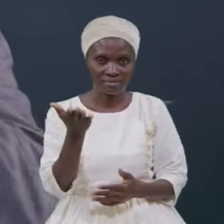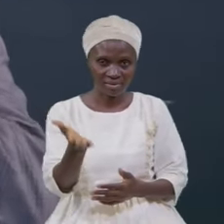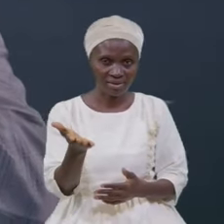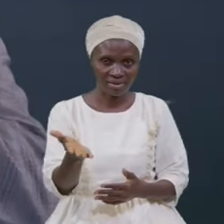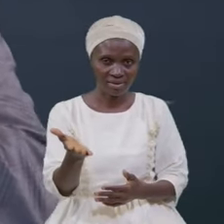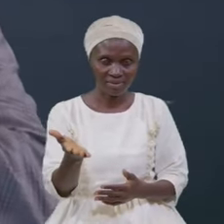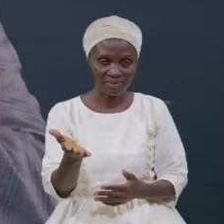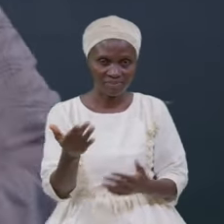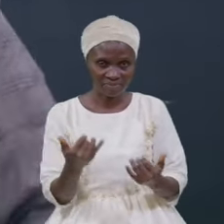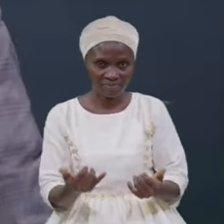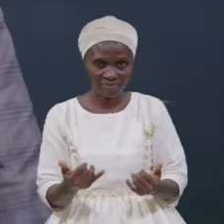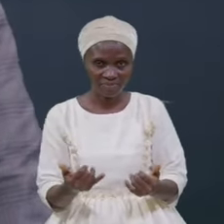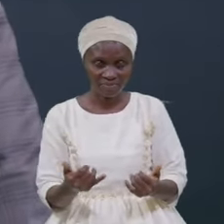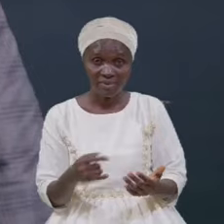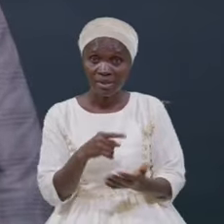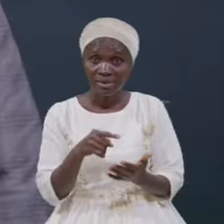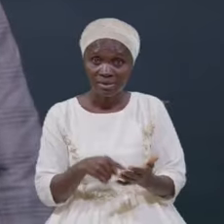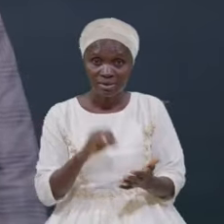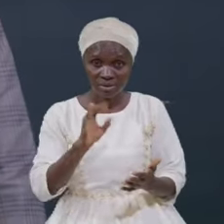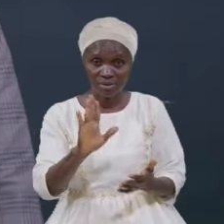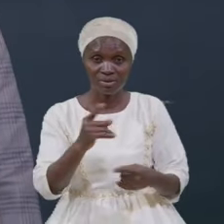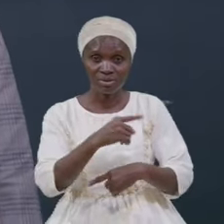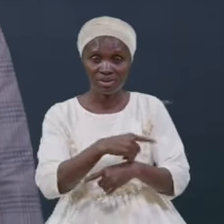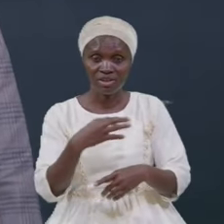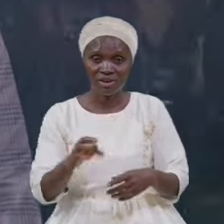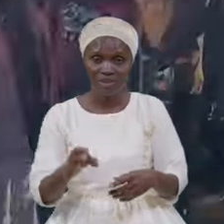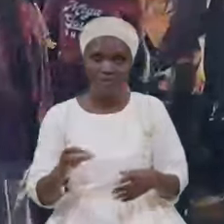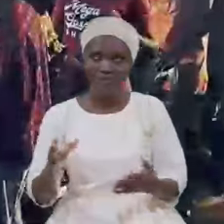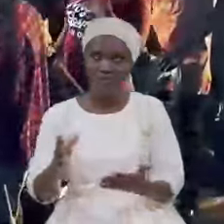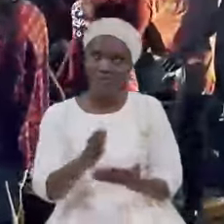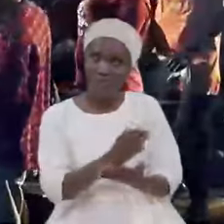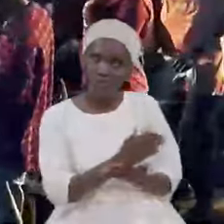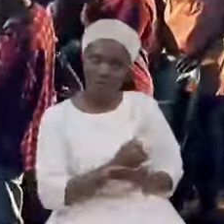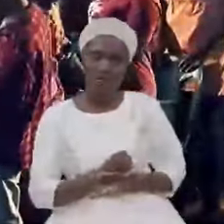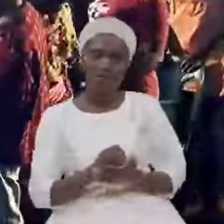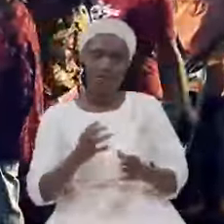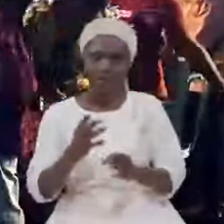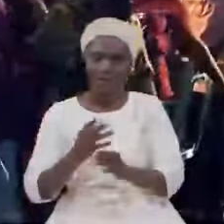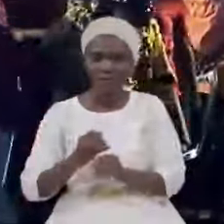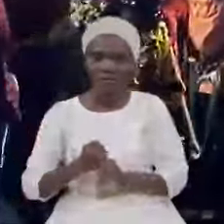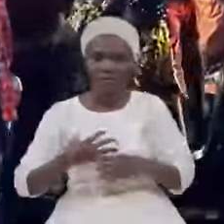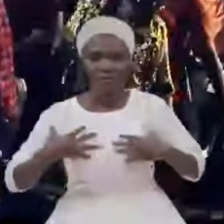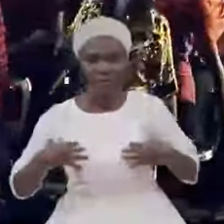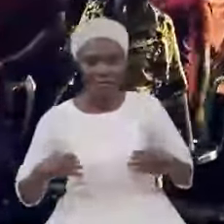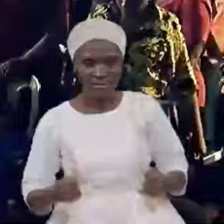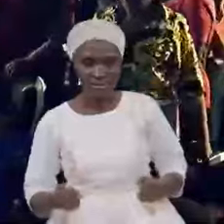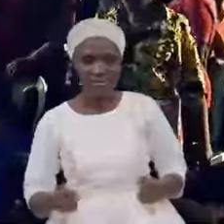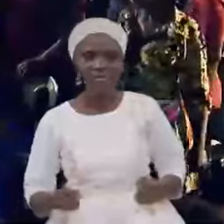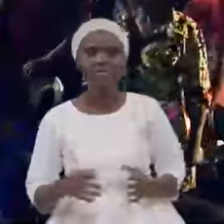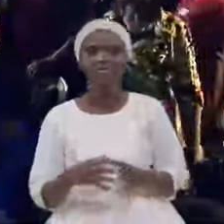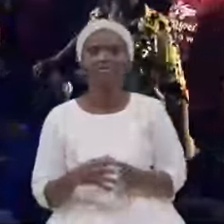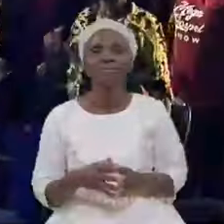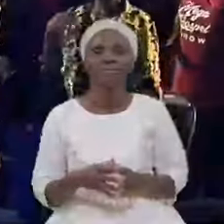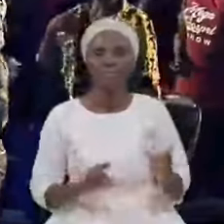Voici ton jour de rétablissement, de guérison. Je serai guéri. Cette maladie ne va